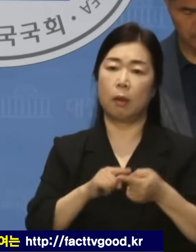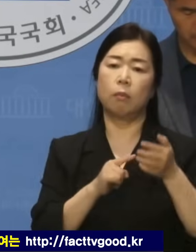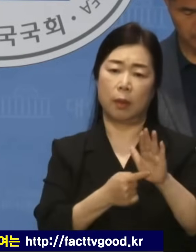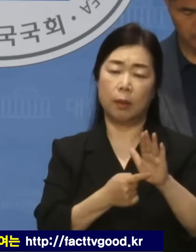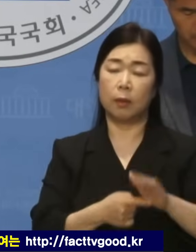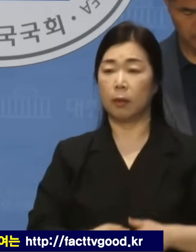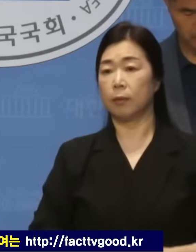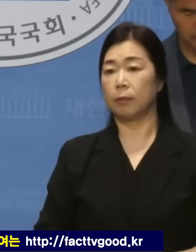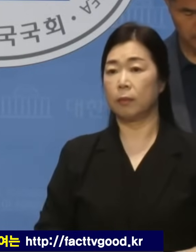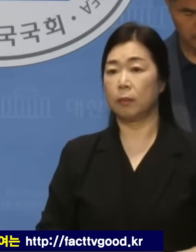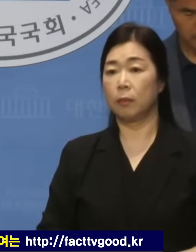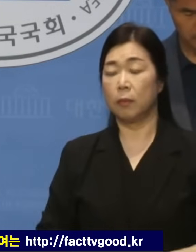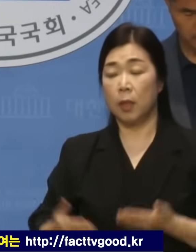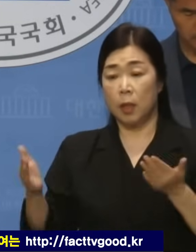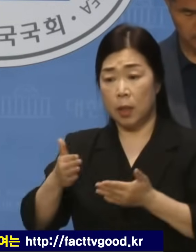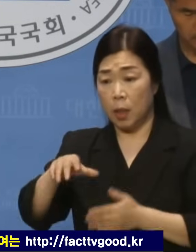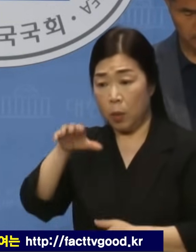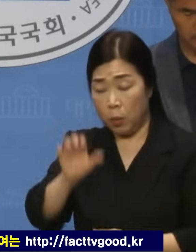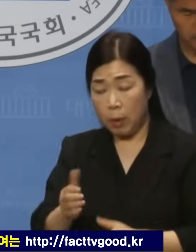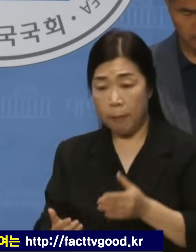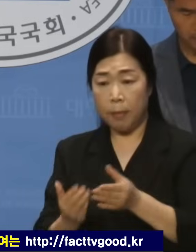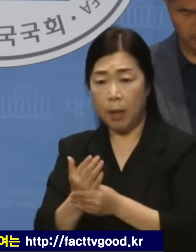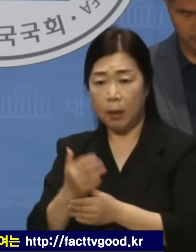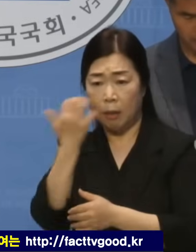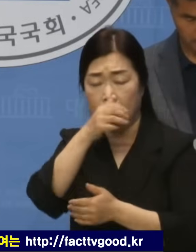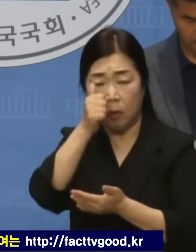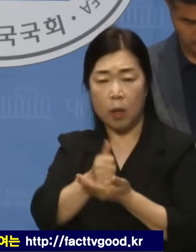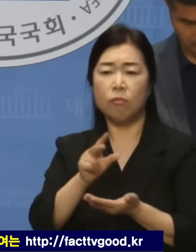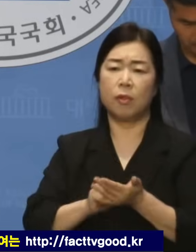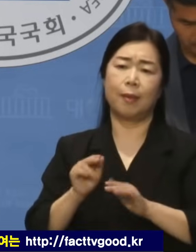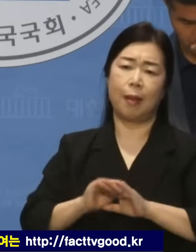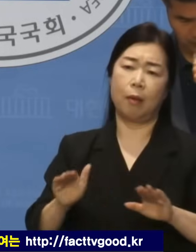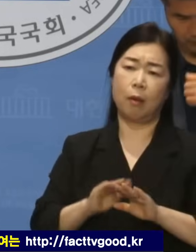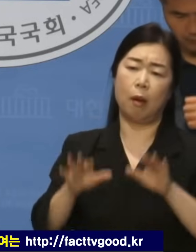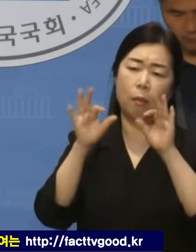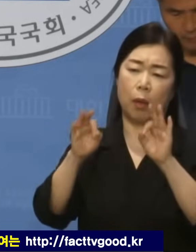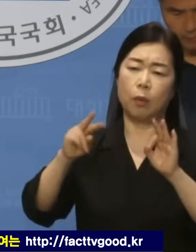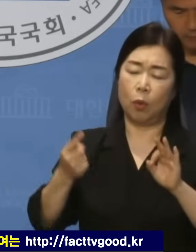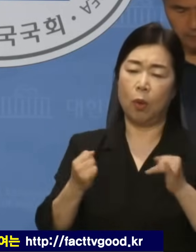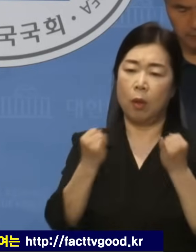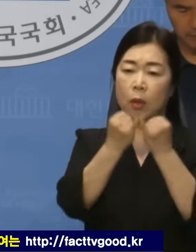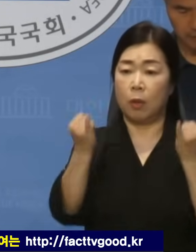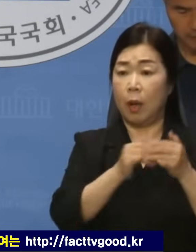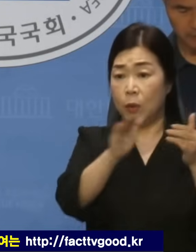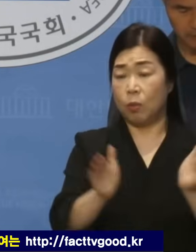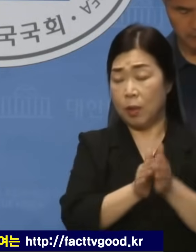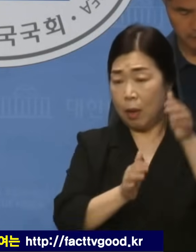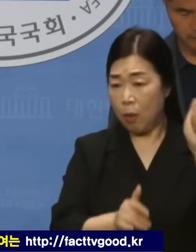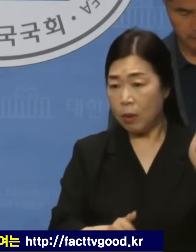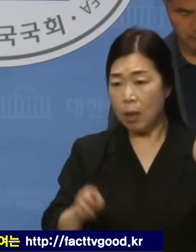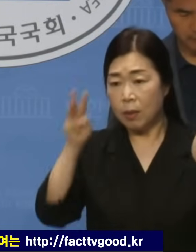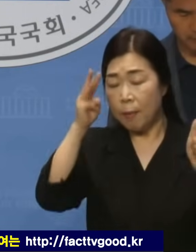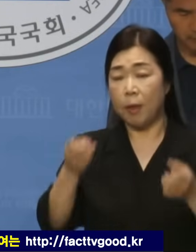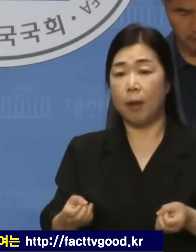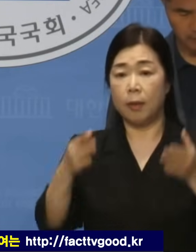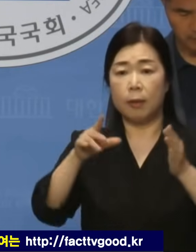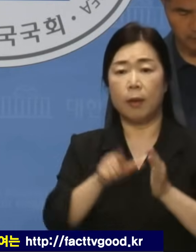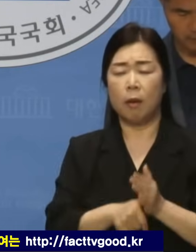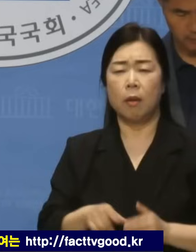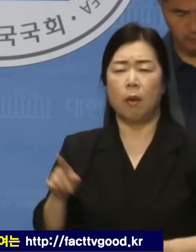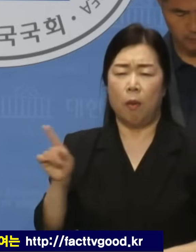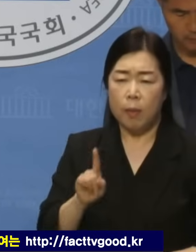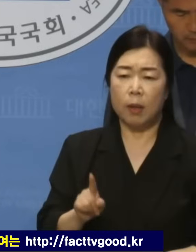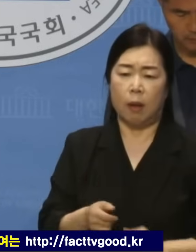보여줬습니다. 현장에서 발생한 성범죄 문제 대응만 보아도 여성가족부 장관이 잼버리 행사에서